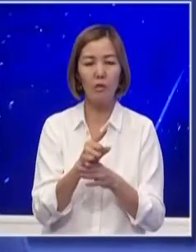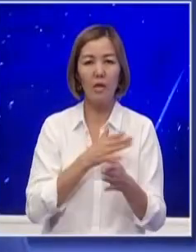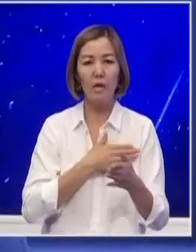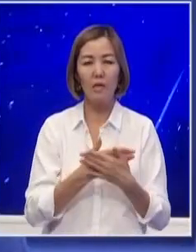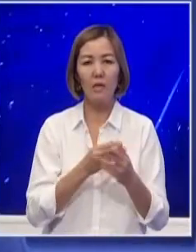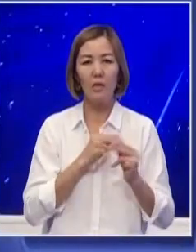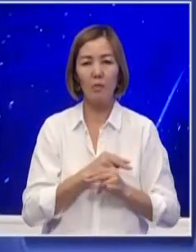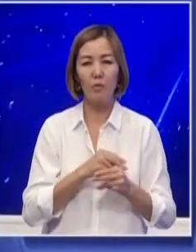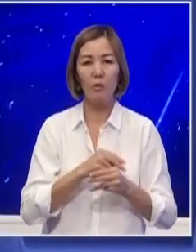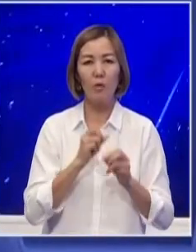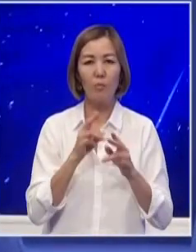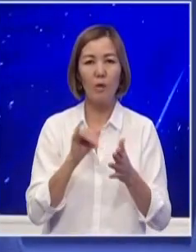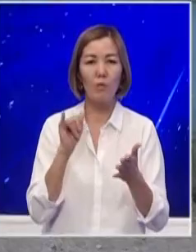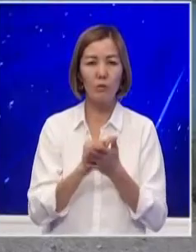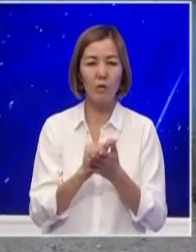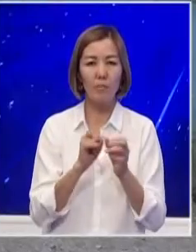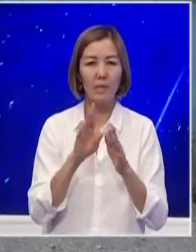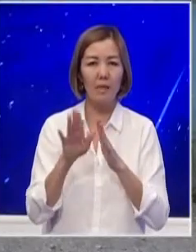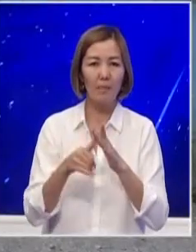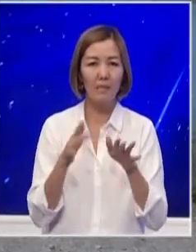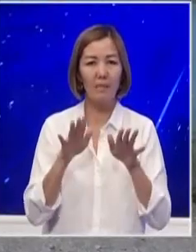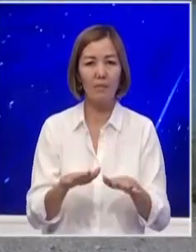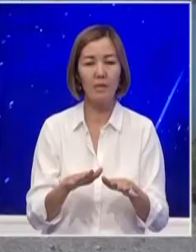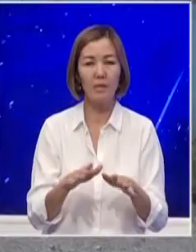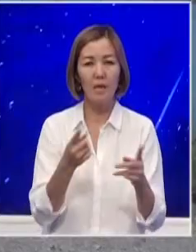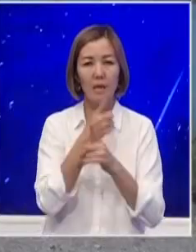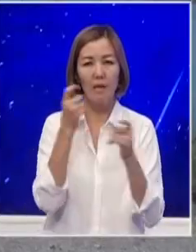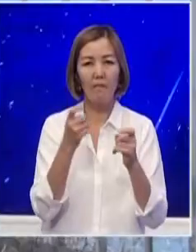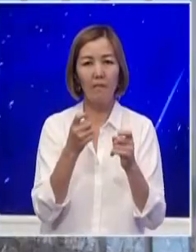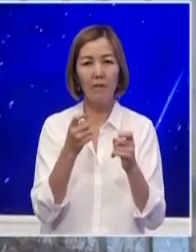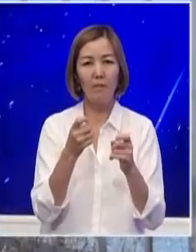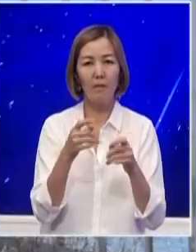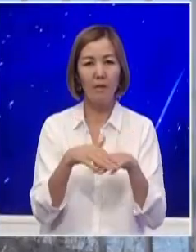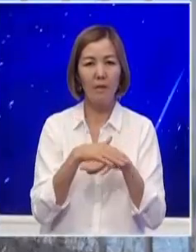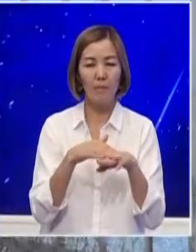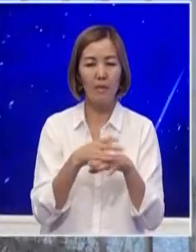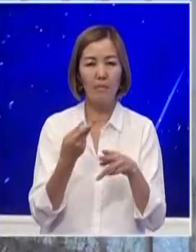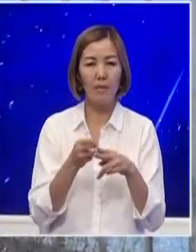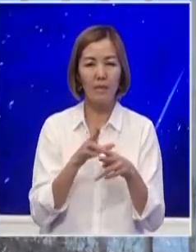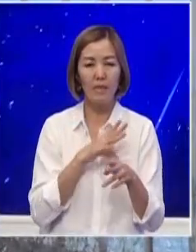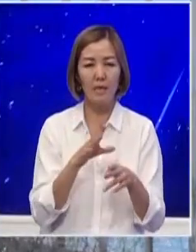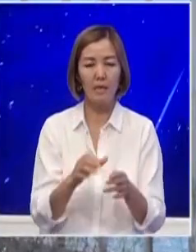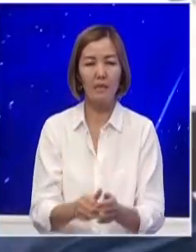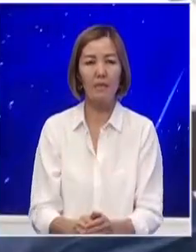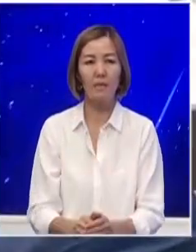по установлению безопасных мест для купания людей с информированием об этом населения.